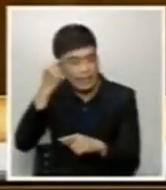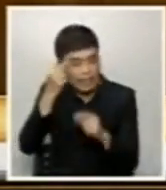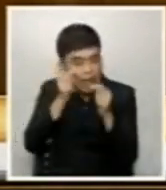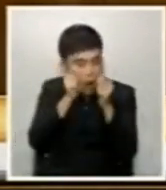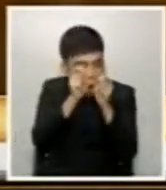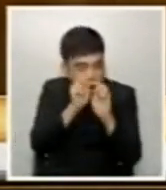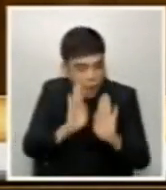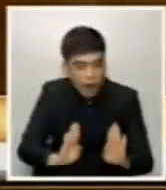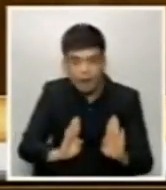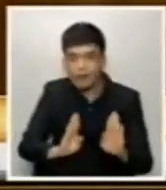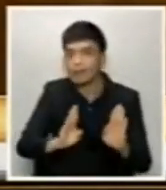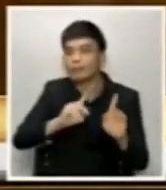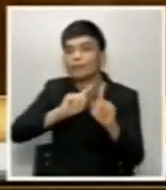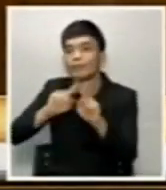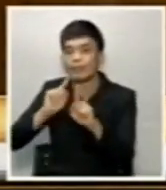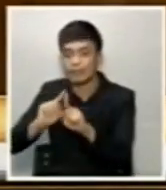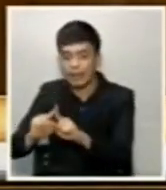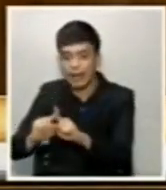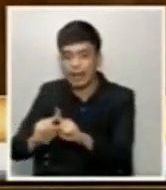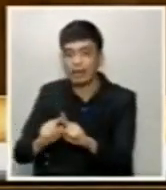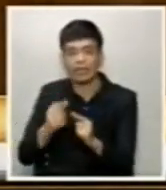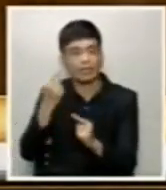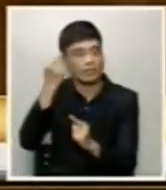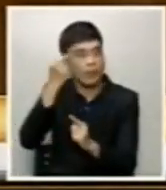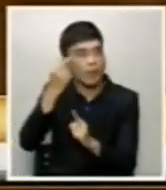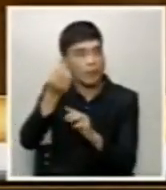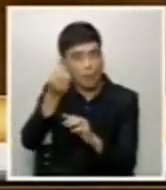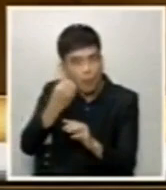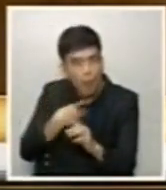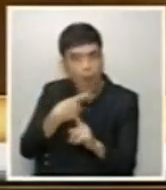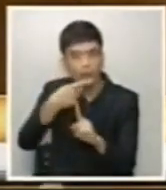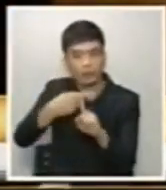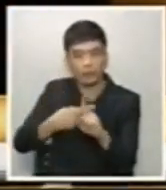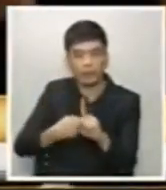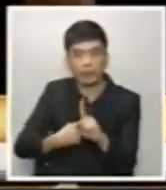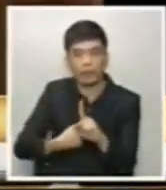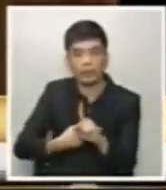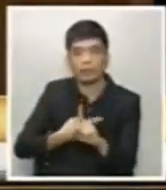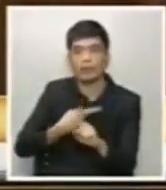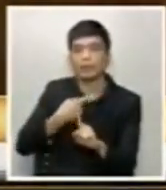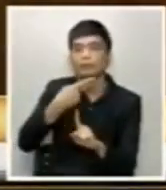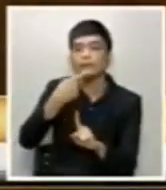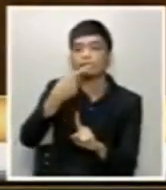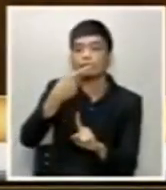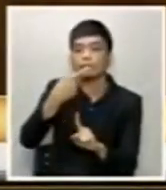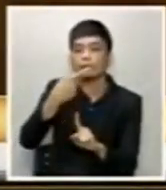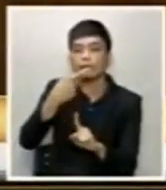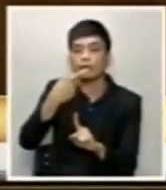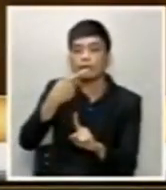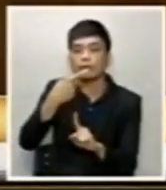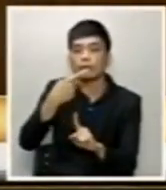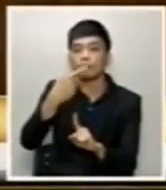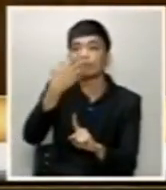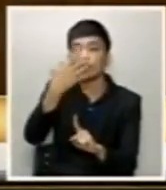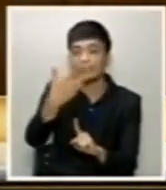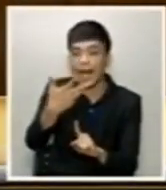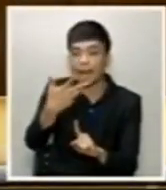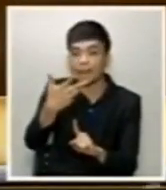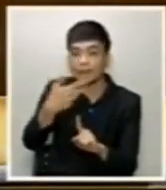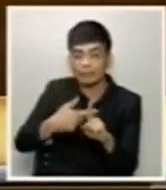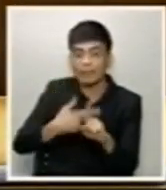ซึ่งได้มีการยืนยันแล้วครับว่าภายในเดือนมีนานี้จะดำเนินการออกแบบทั้งหมดเสร็จเรียบร้อยนะครับขณะนี้ออกแบบไปประม